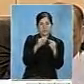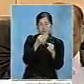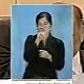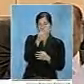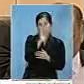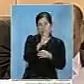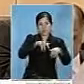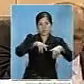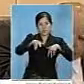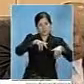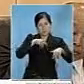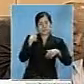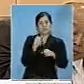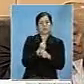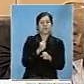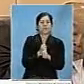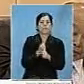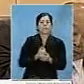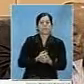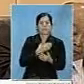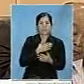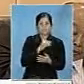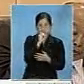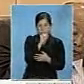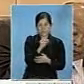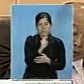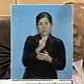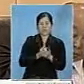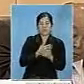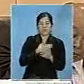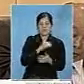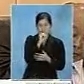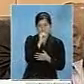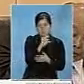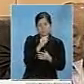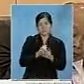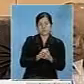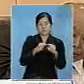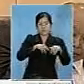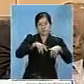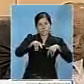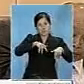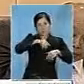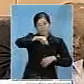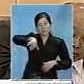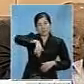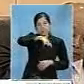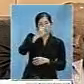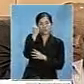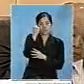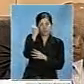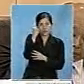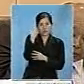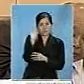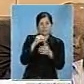ยผมจึงขออนุญาตได้ใช้เวลานี้ได้กราบเรียนในแง่มุมต่างๆเหล่านี้เพื่อที่จะให้ท่านสมาชิกได้เห็นประเด็นนะครับว่